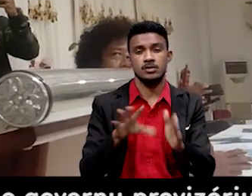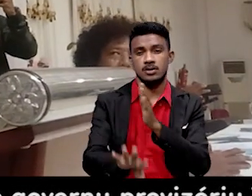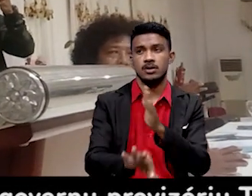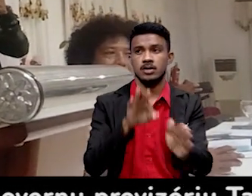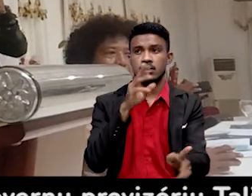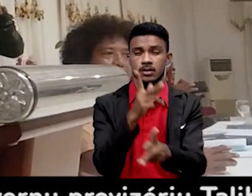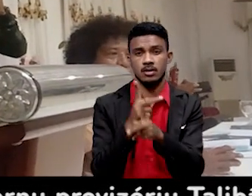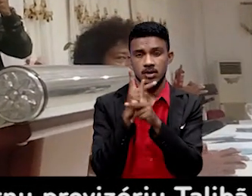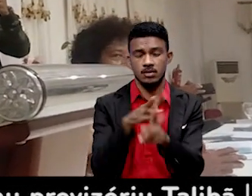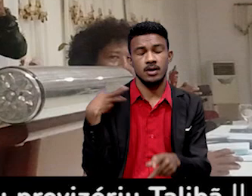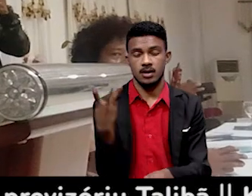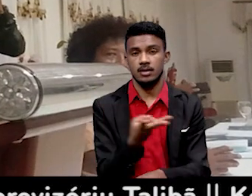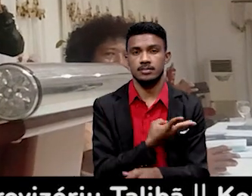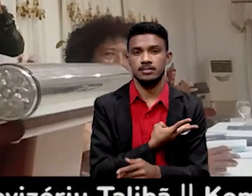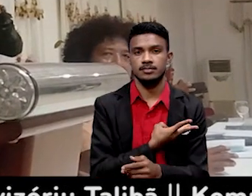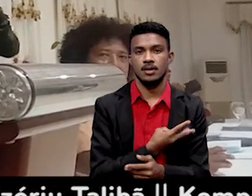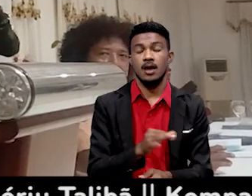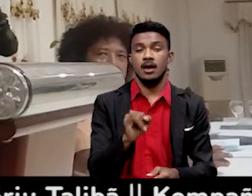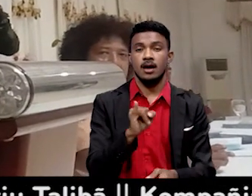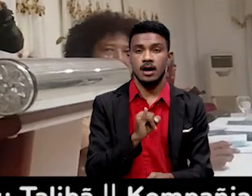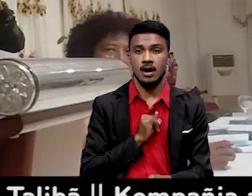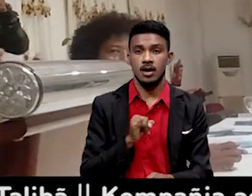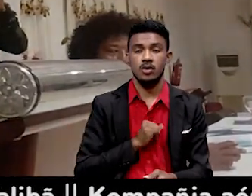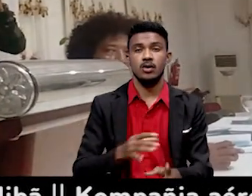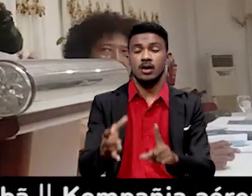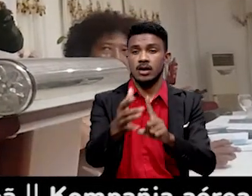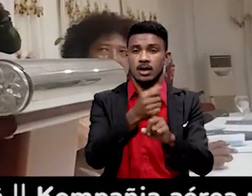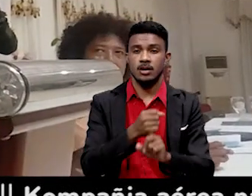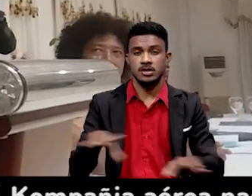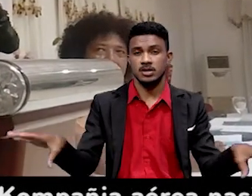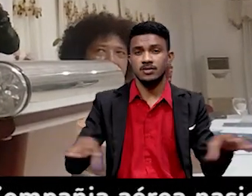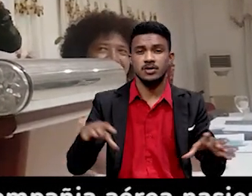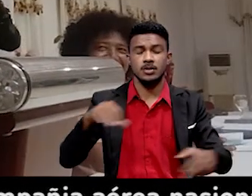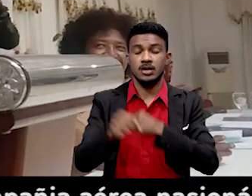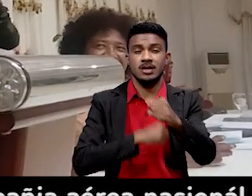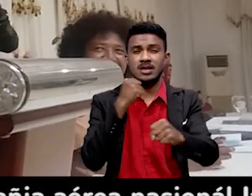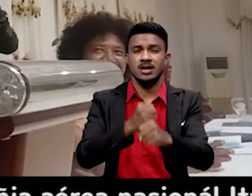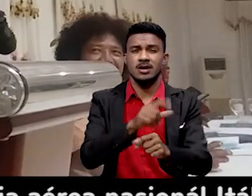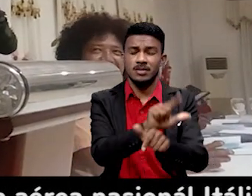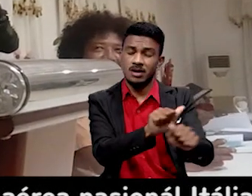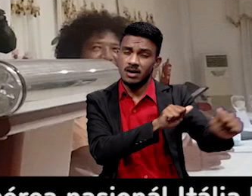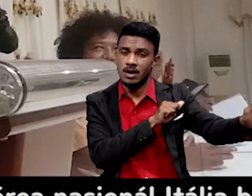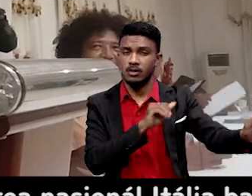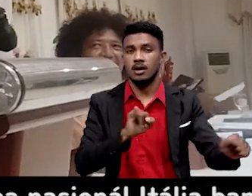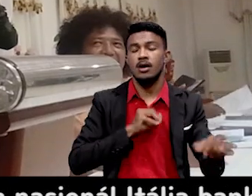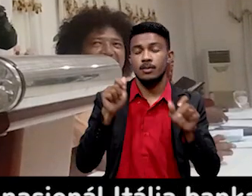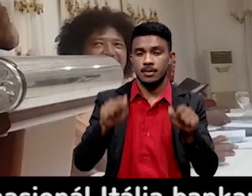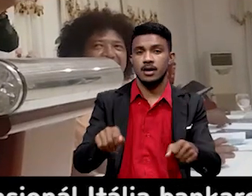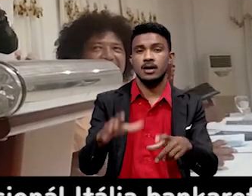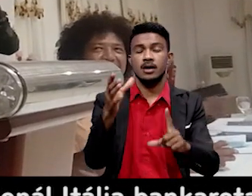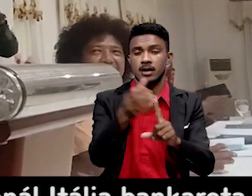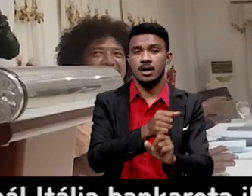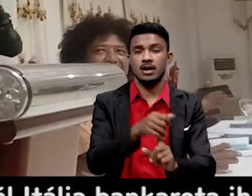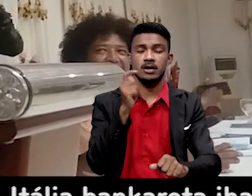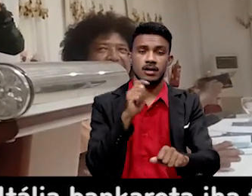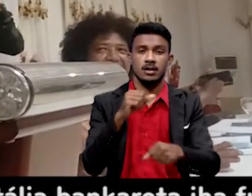ani, au kair misang ita ne ba kinang ne be naru, narang kata kau bele kair kinang ne to naru kwa inhira